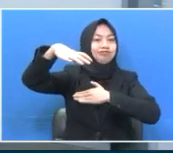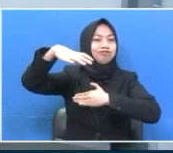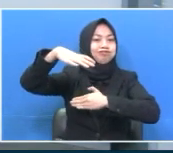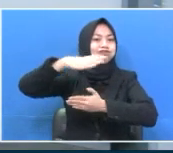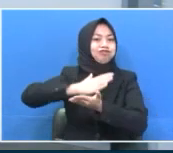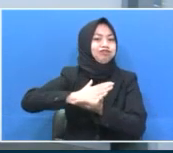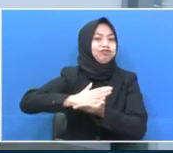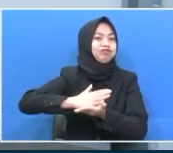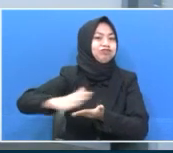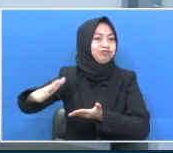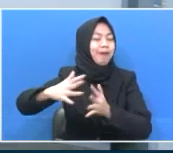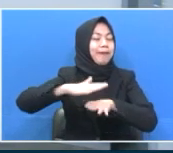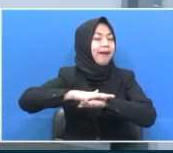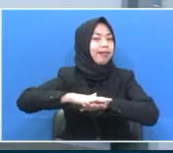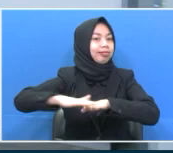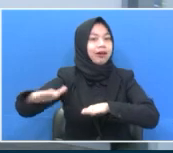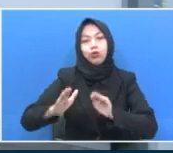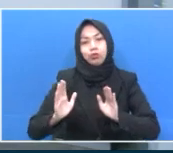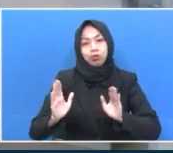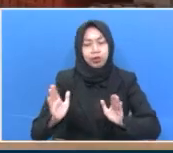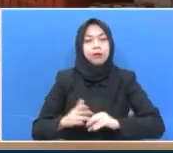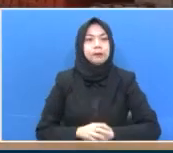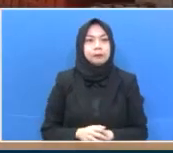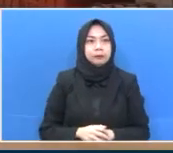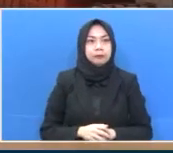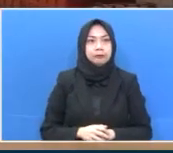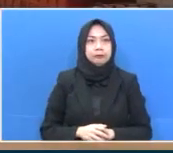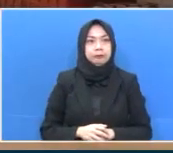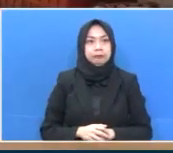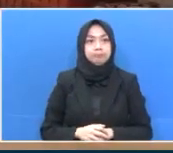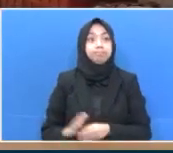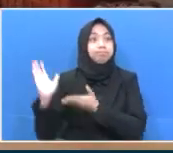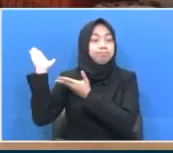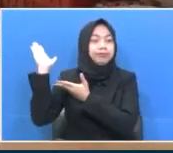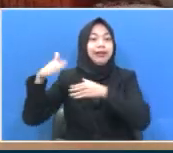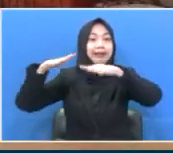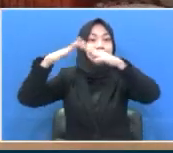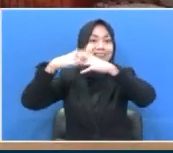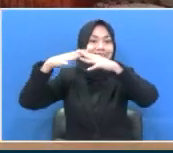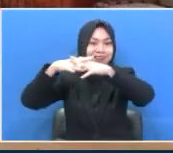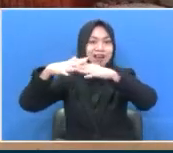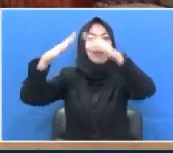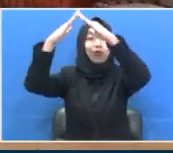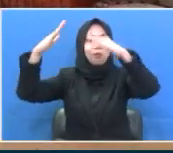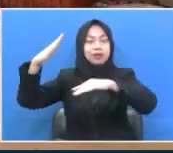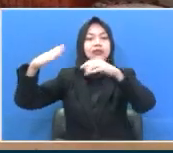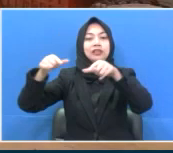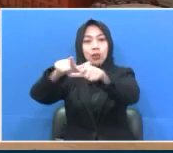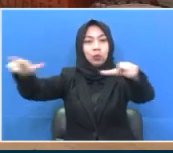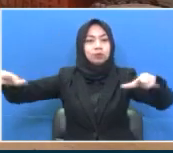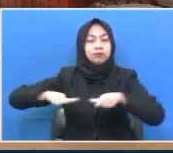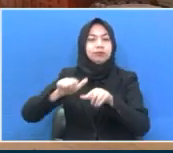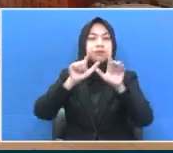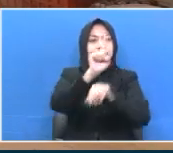bangunan tersebut kini sudah rata dengan tanah tanah dan bangunan seluas 190